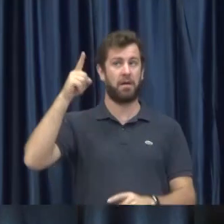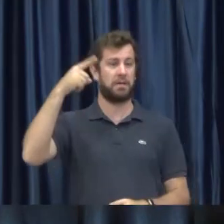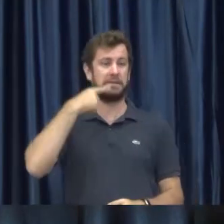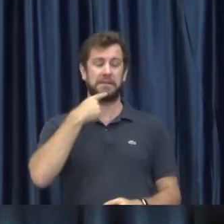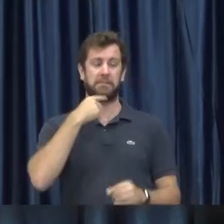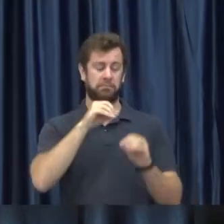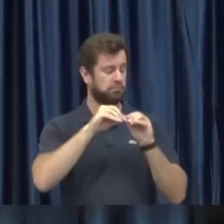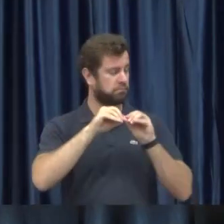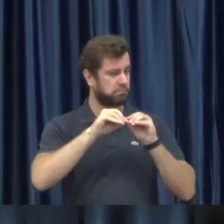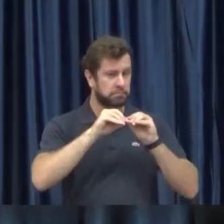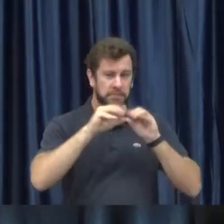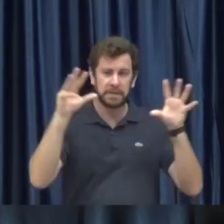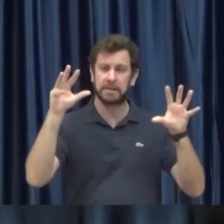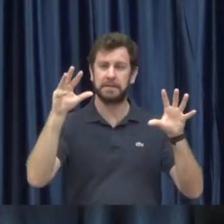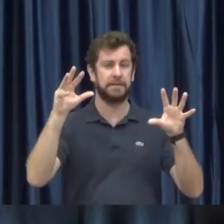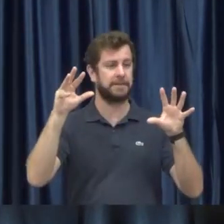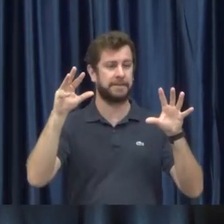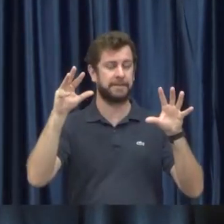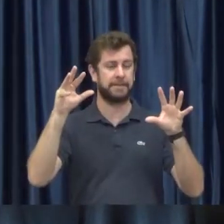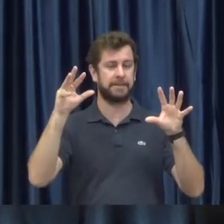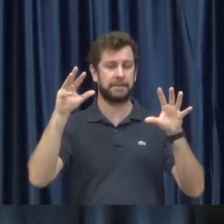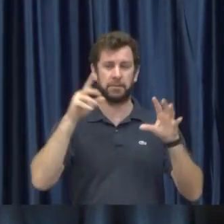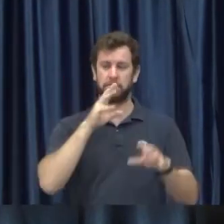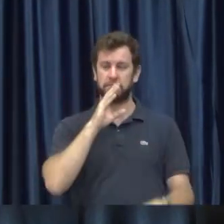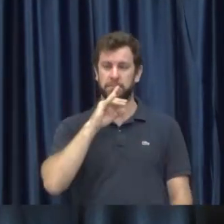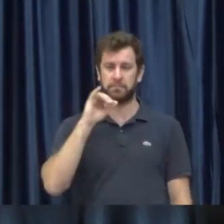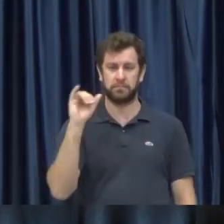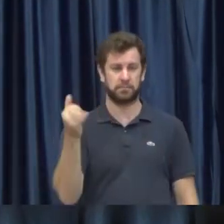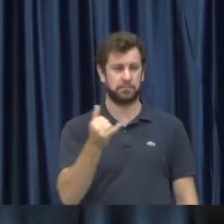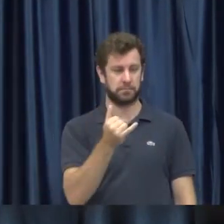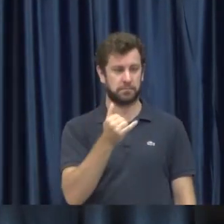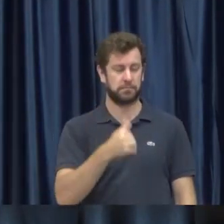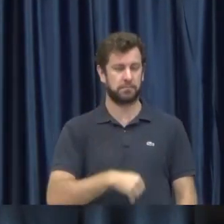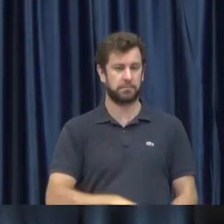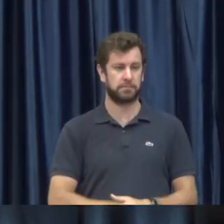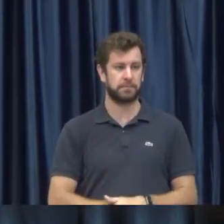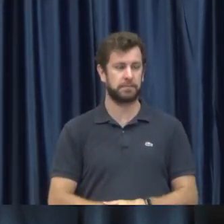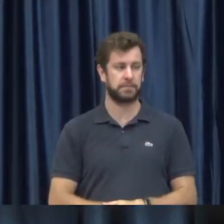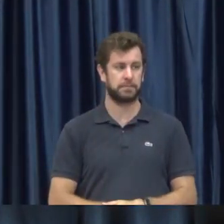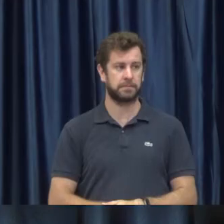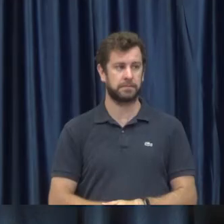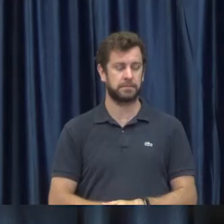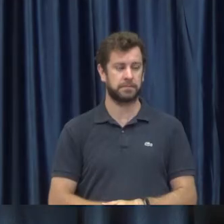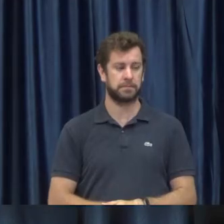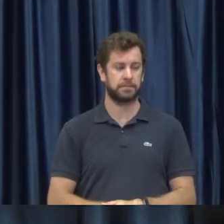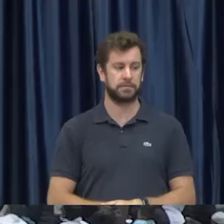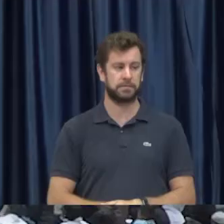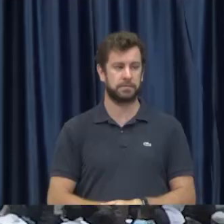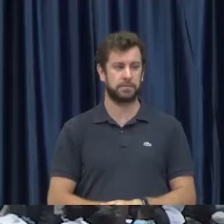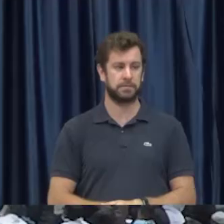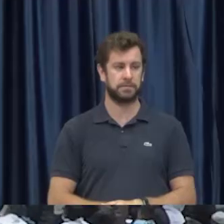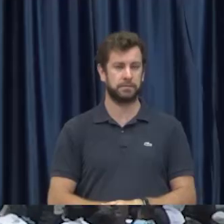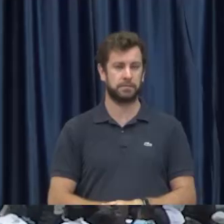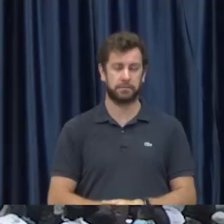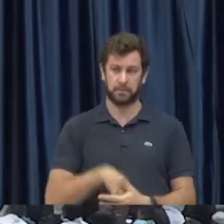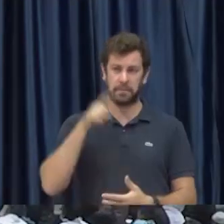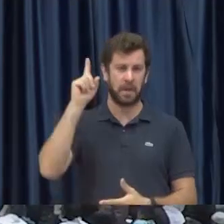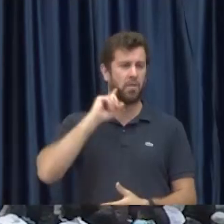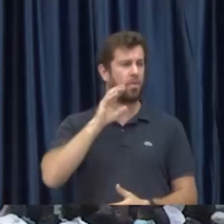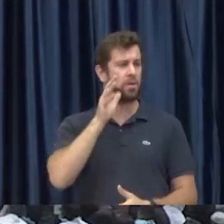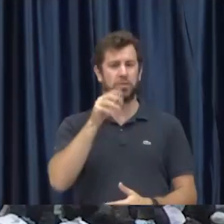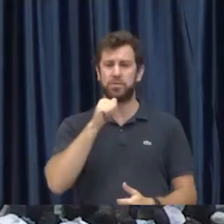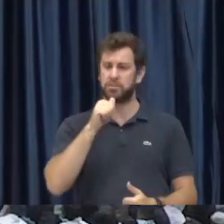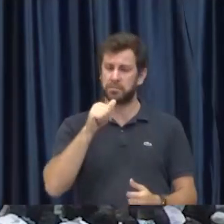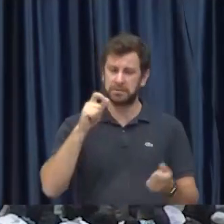clear. إِنَّ اللَّهَ لَا يُغَيِّرُ مَا بِقَوْمٍ حَتَّى يُغَيِّرُ مَا بِأَنفُسِهِمْ. Allah will not change